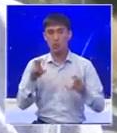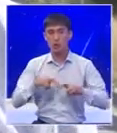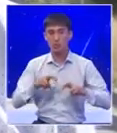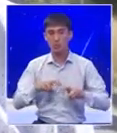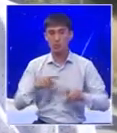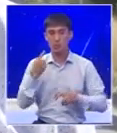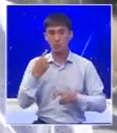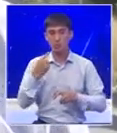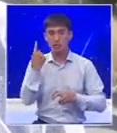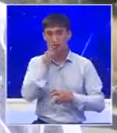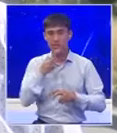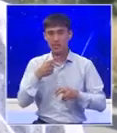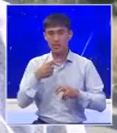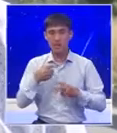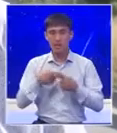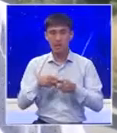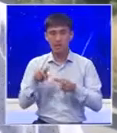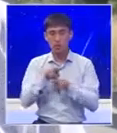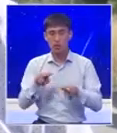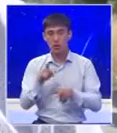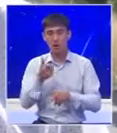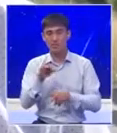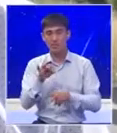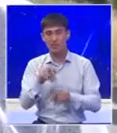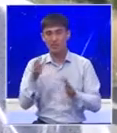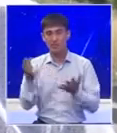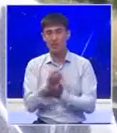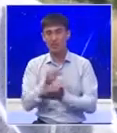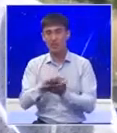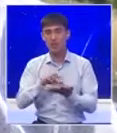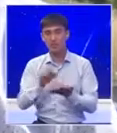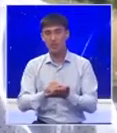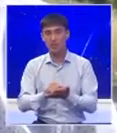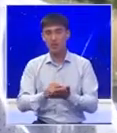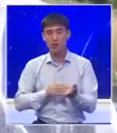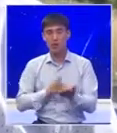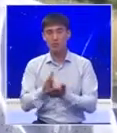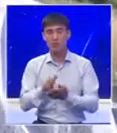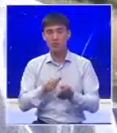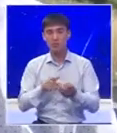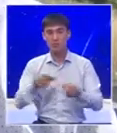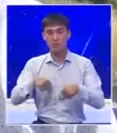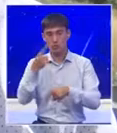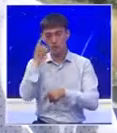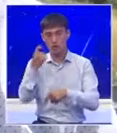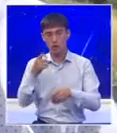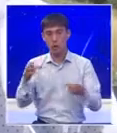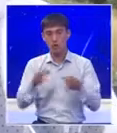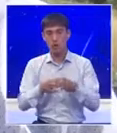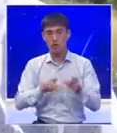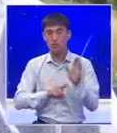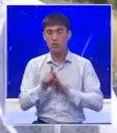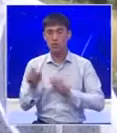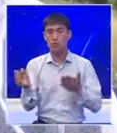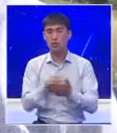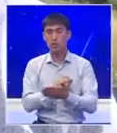представителей этих надзора лицу бы газа и к стран газа выявила ряд нарушений и направляла исполнители уведомления компании уже приступила к